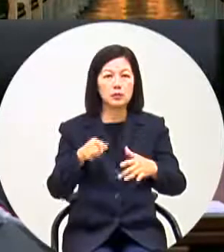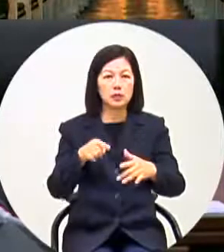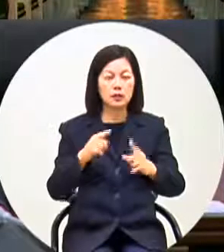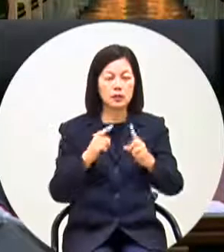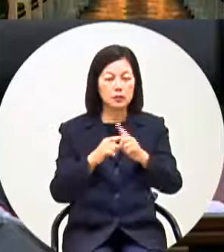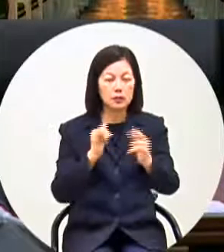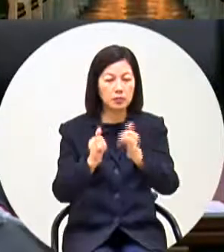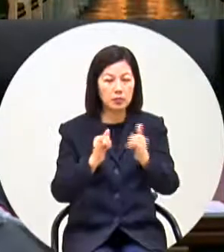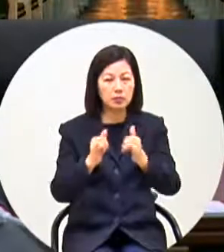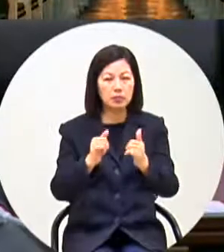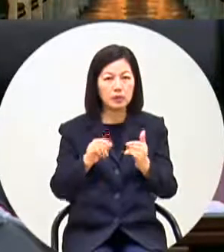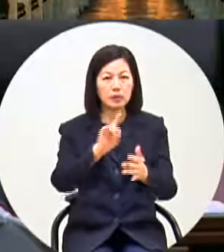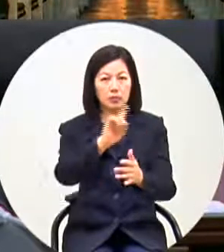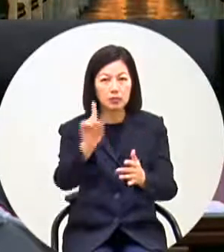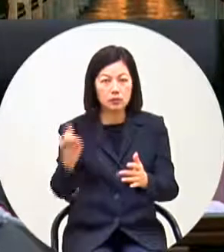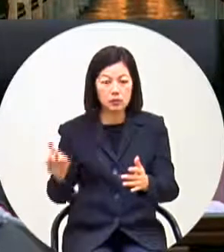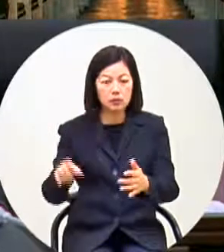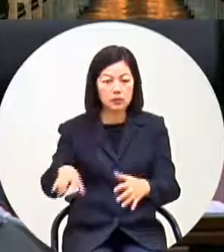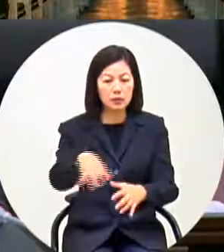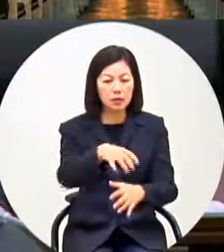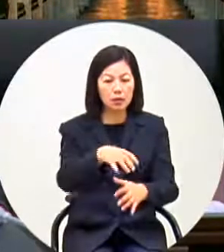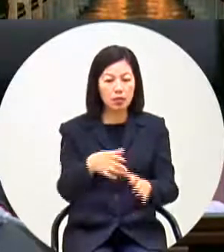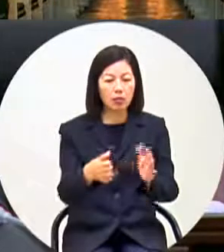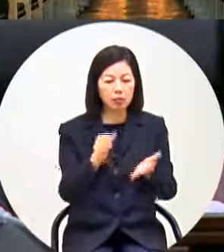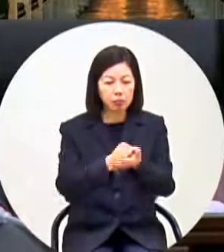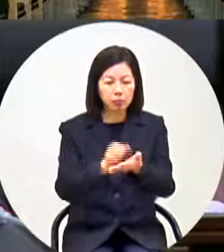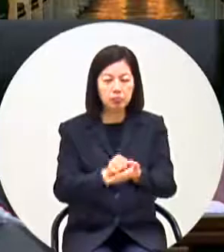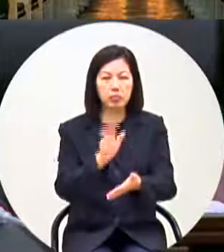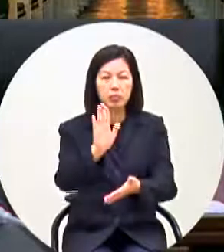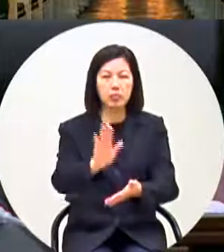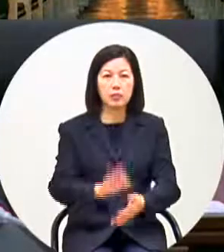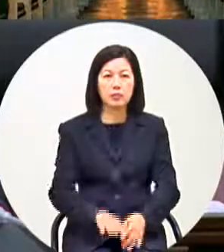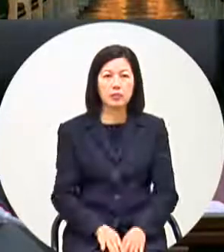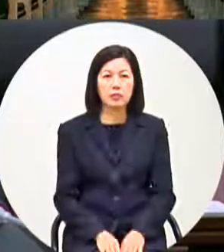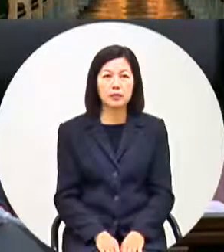我们官方所推荐的一些景点，反而